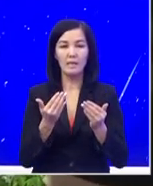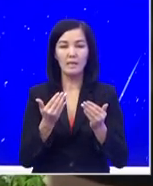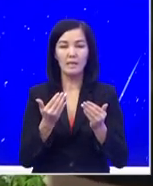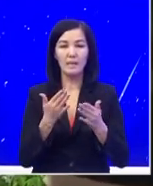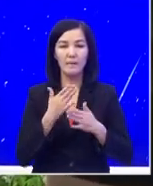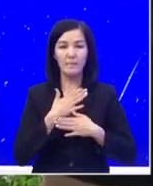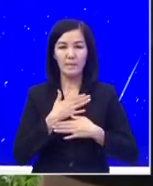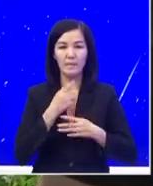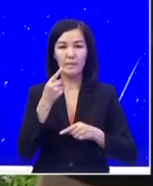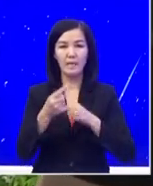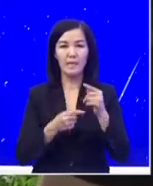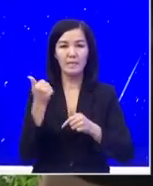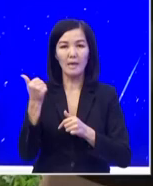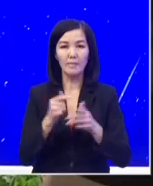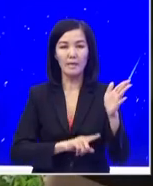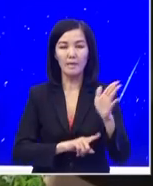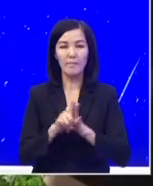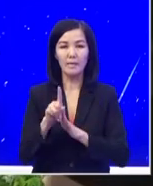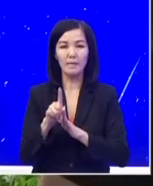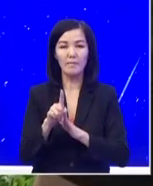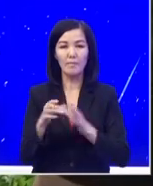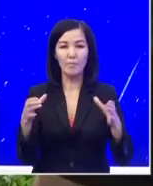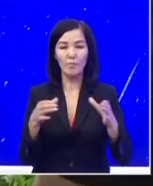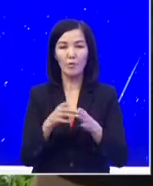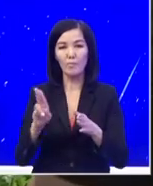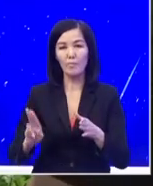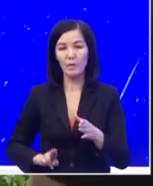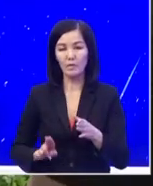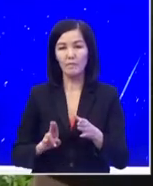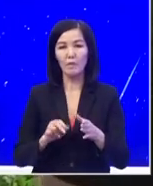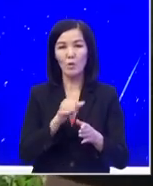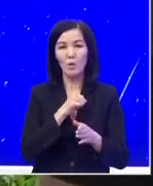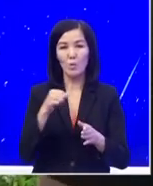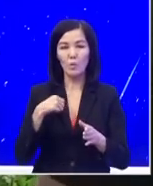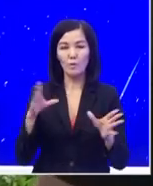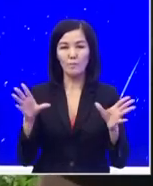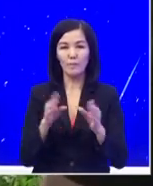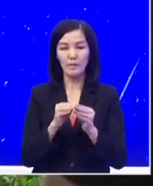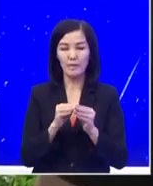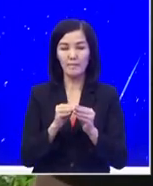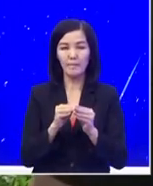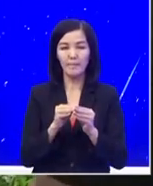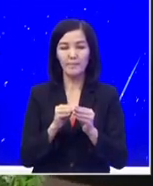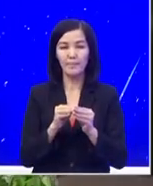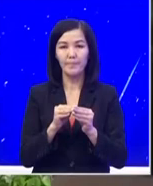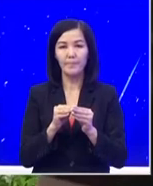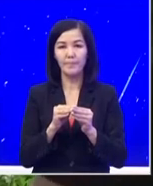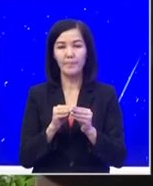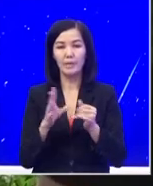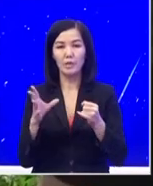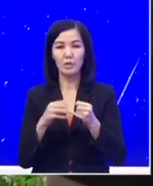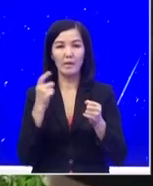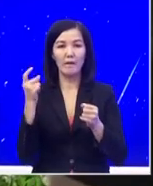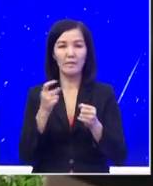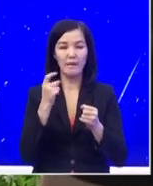мына келесі аптадан бастап осы бөлім басшысы бар, өзім бармын, біраз мына мекемелер бар, осы жердегі жер иелері бар,